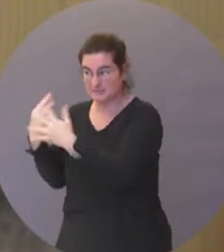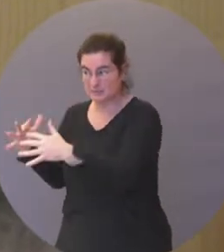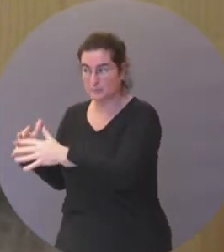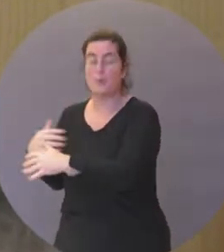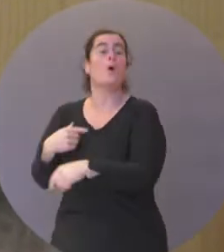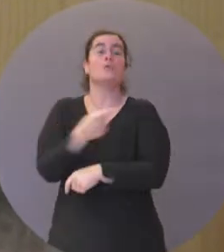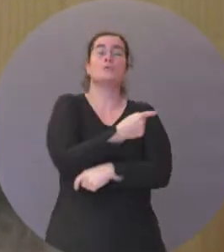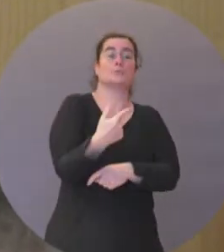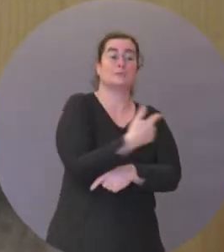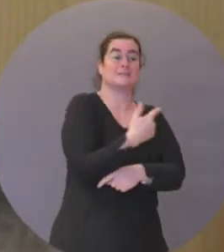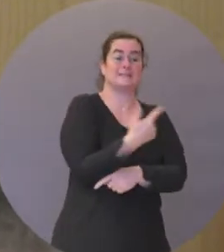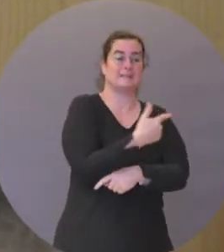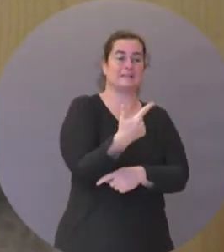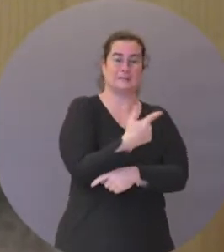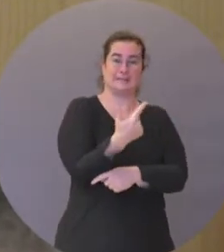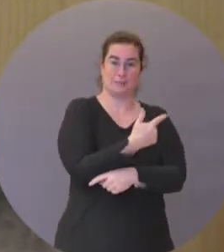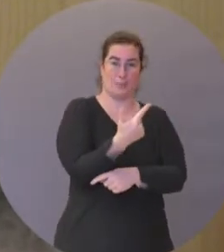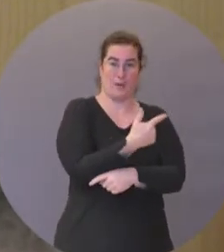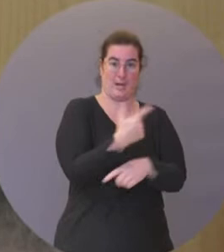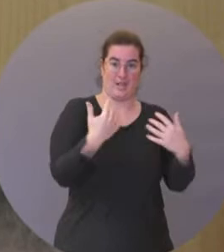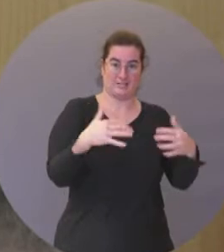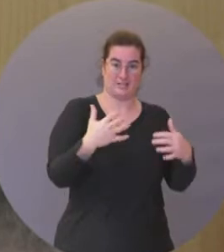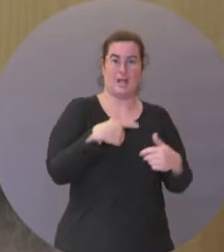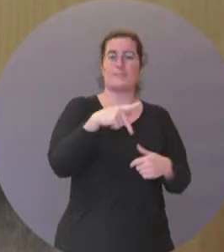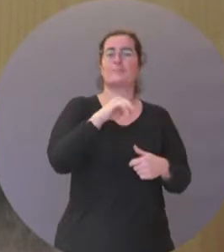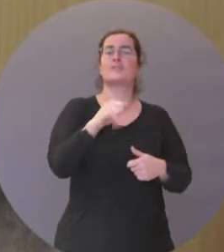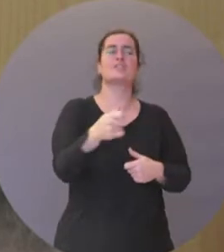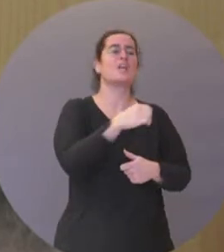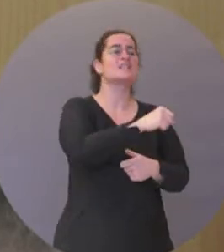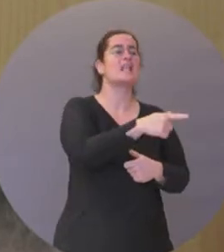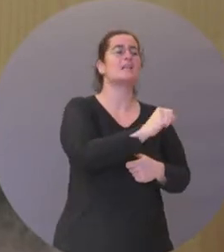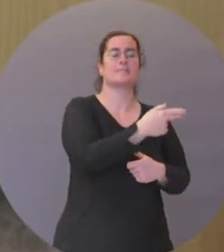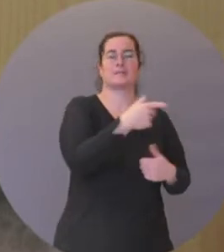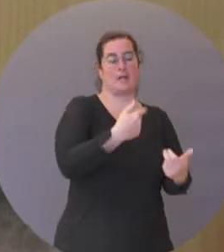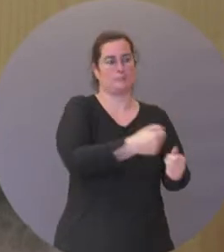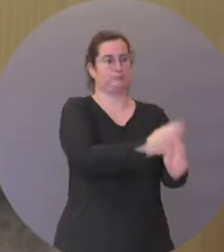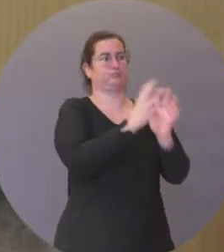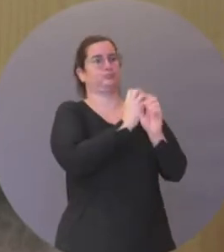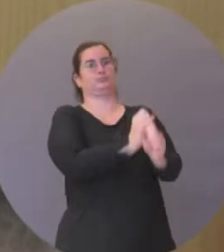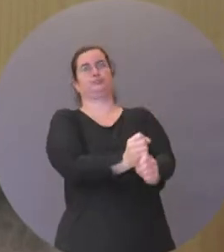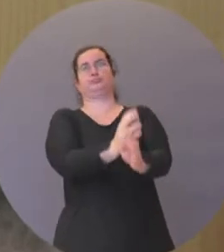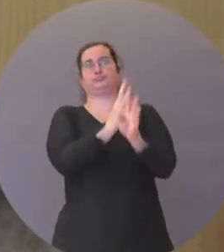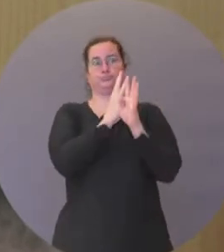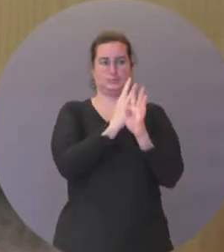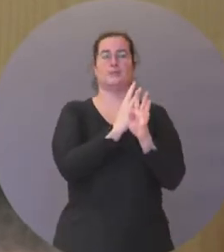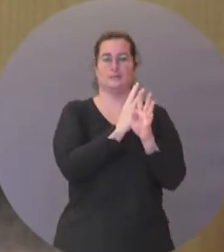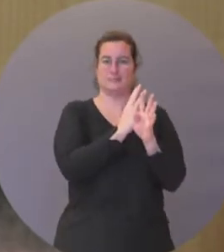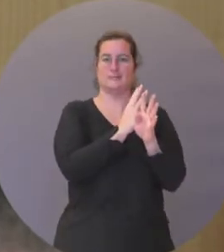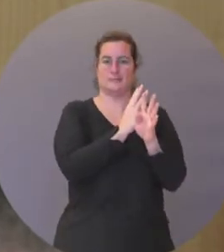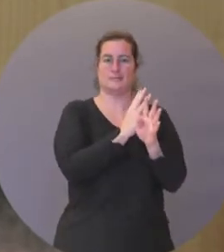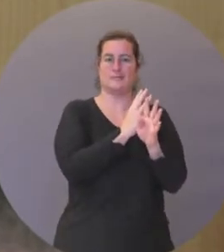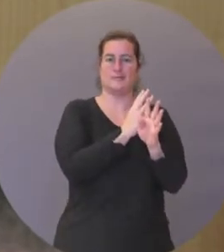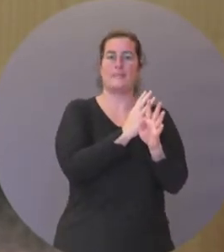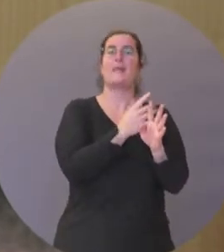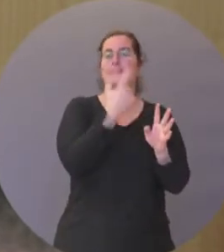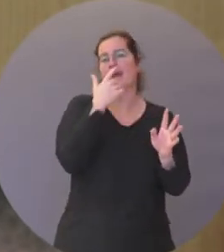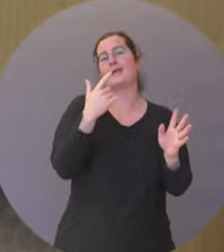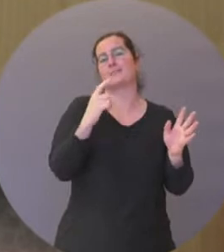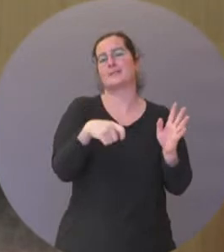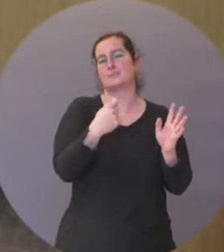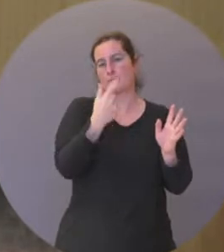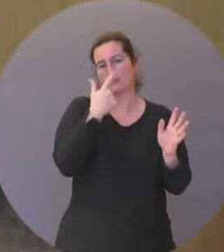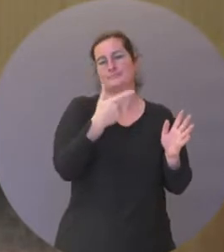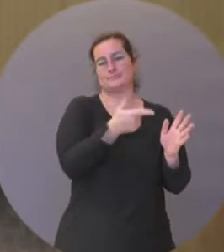dispositifs les l et le pige nous accompagnons beaucoup plus de monde à savoir que par contre nous communiquons pas forcément suffisamment sur ces deux